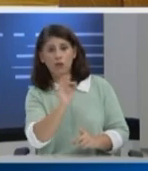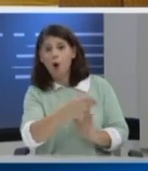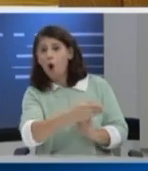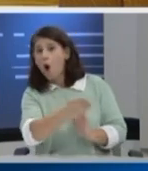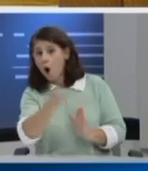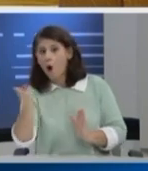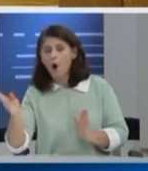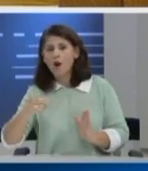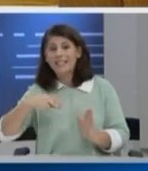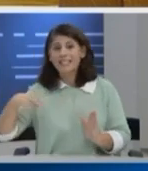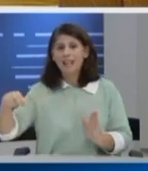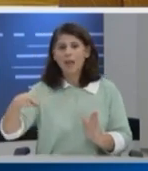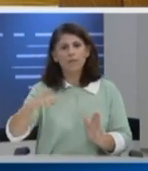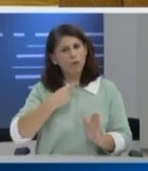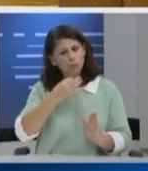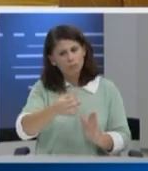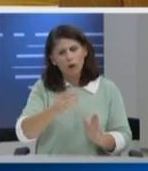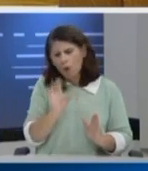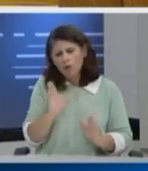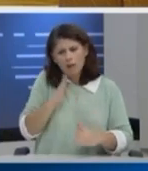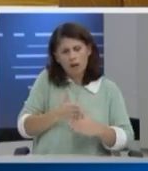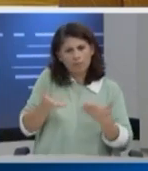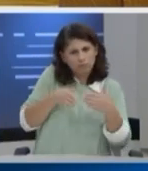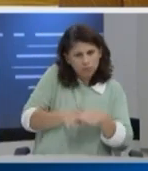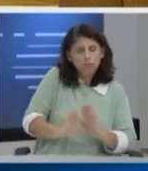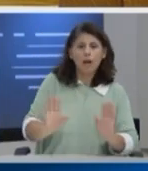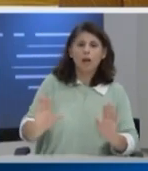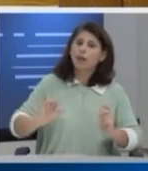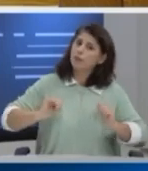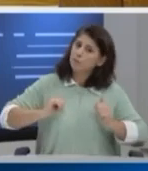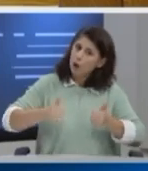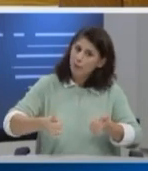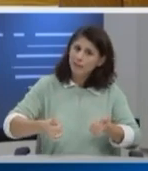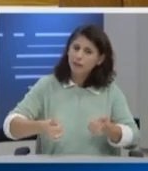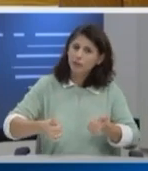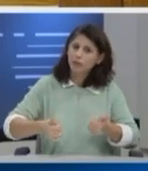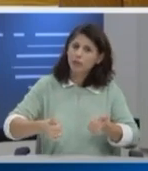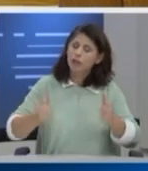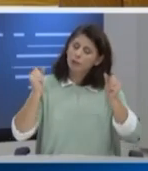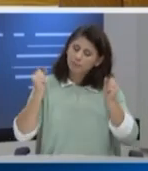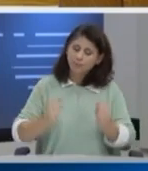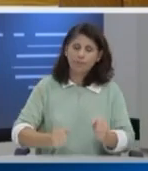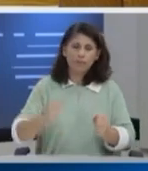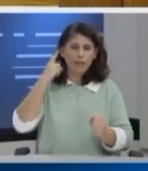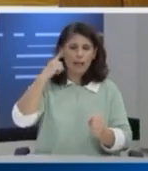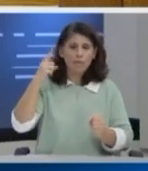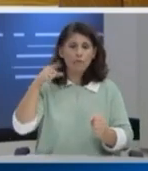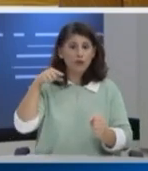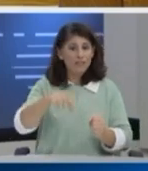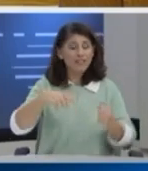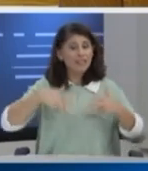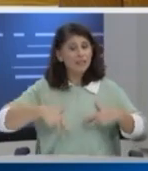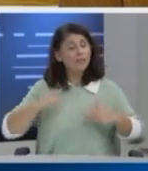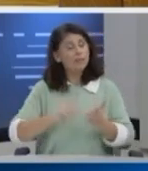έχουν εκφράσει, χωρίς να το κρύψουν, τη βούλησή τους, να μείνουν σταθεροί στην άποψή τους ότι